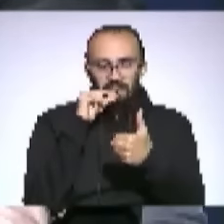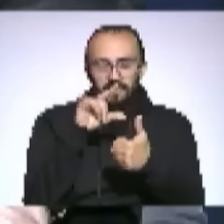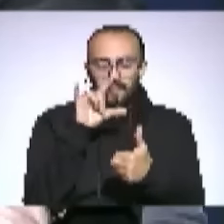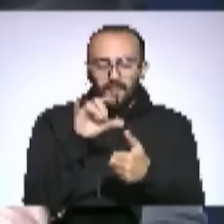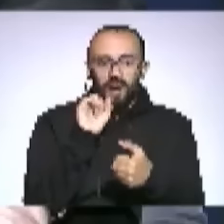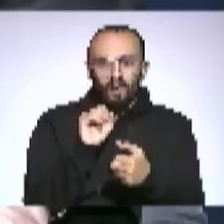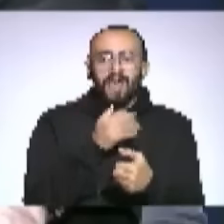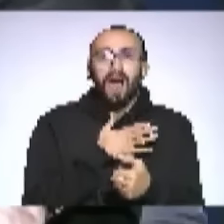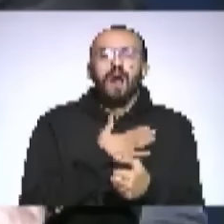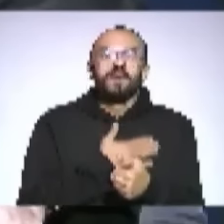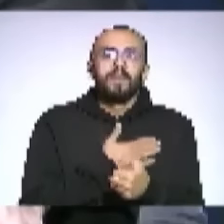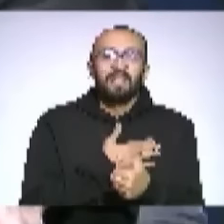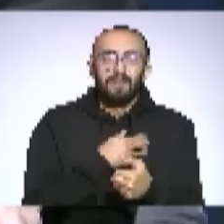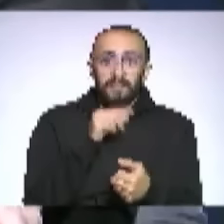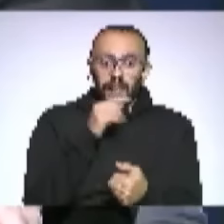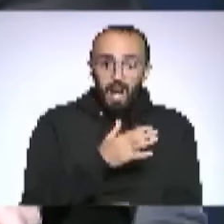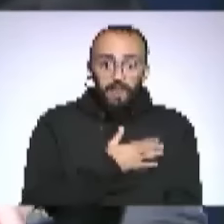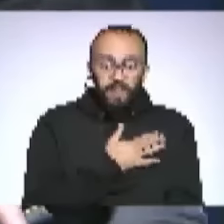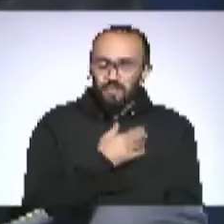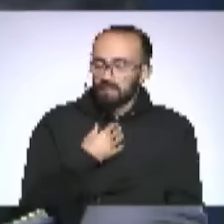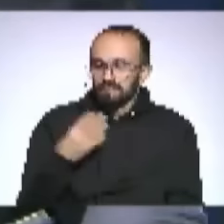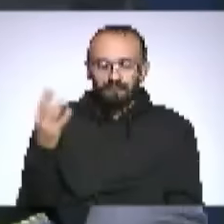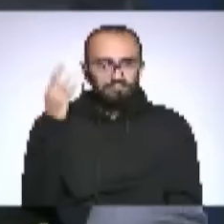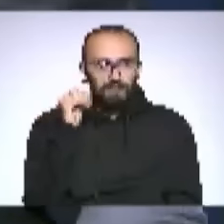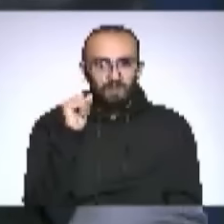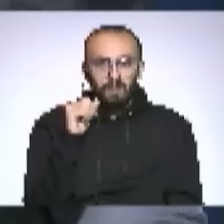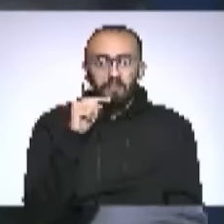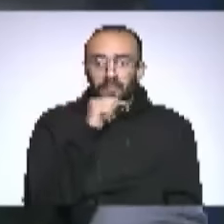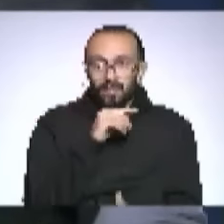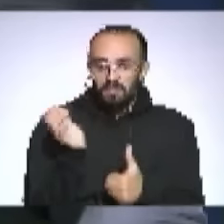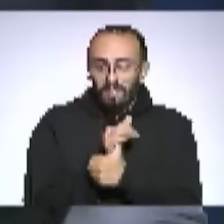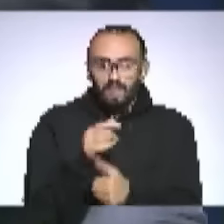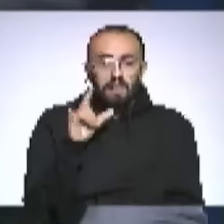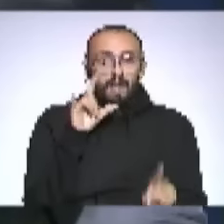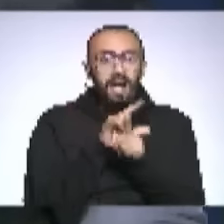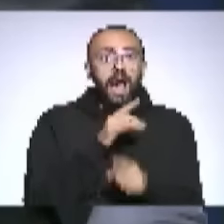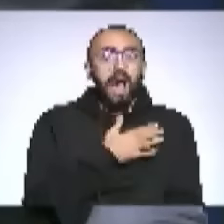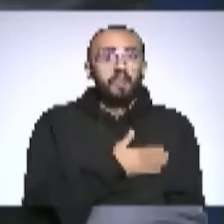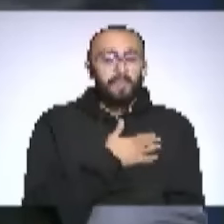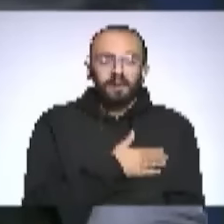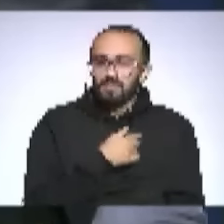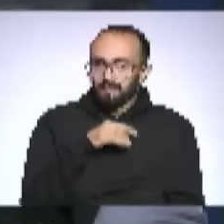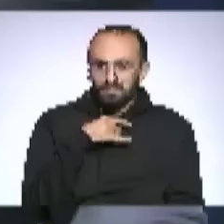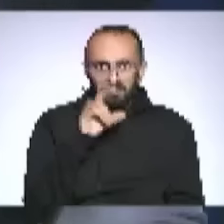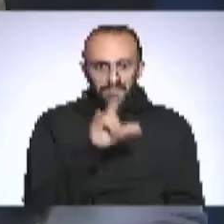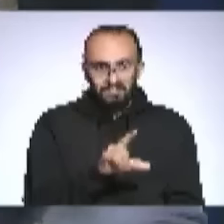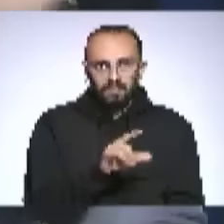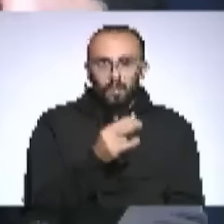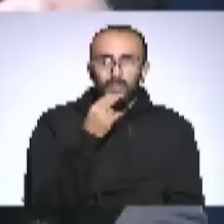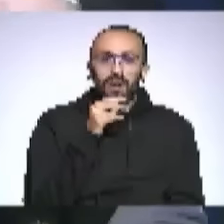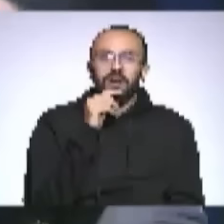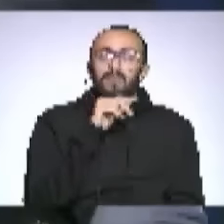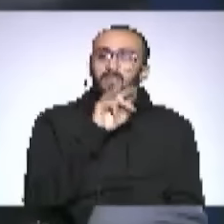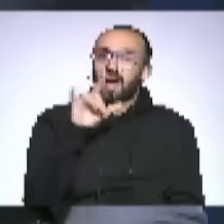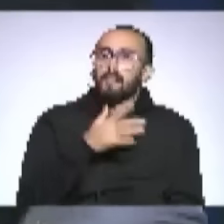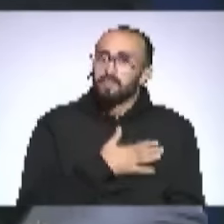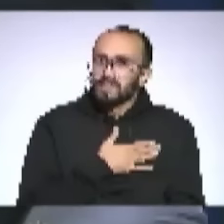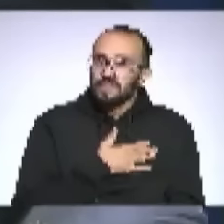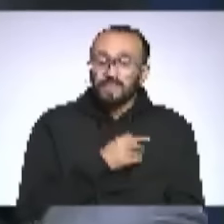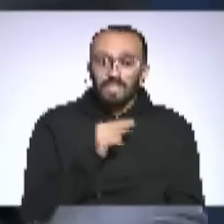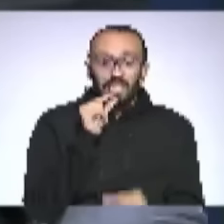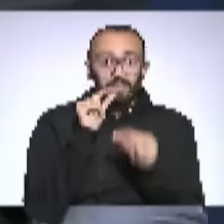الزوجين حبيبي ام بفرح قوي لما الزوجه تتكلم عن زوجها بكلمه حبيبي وهو دايما يقول حبيبتي يعني